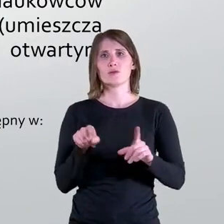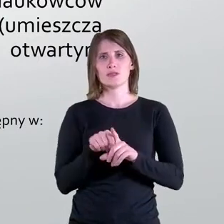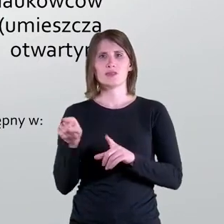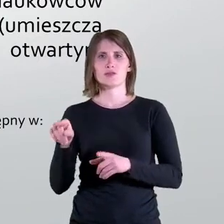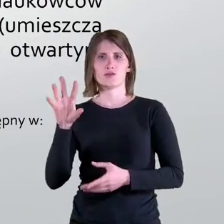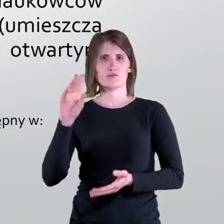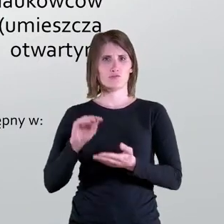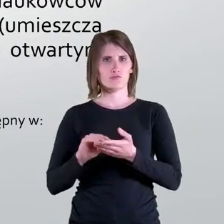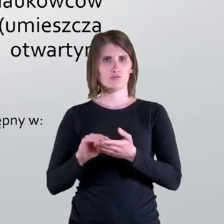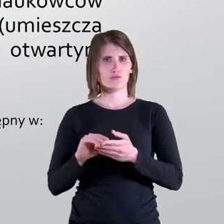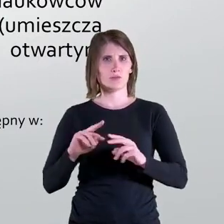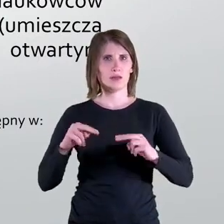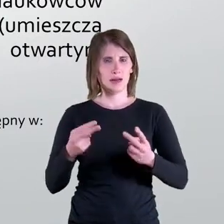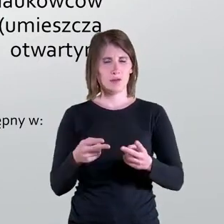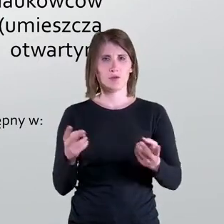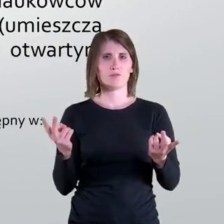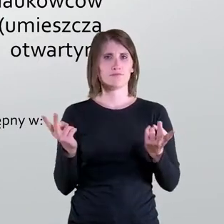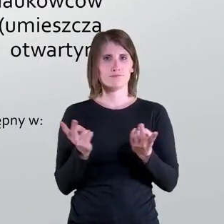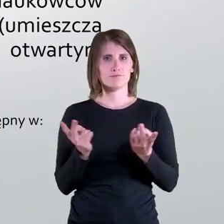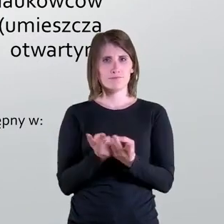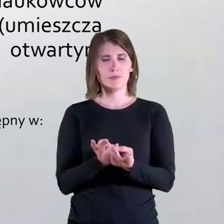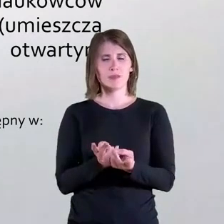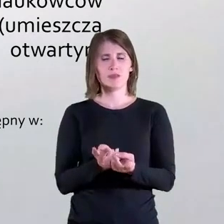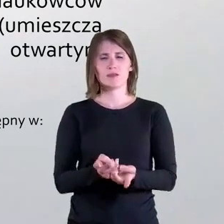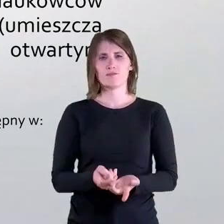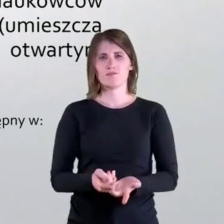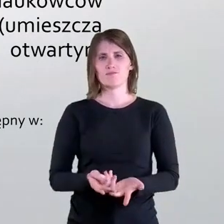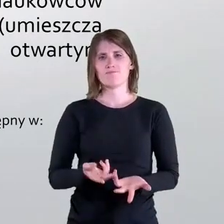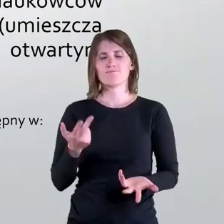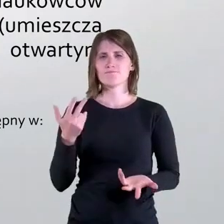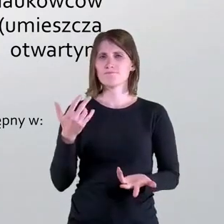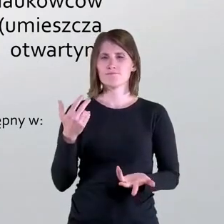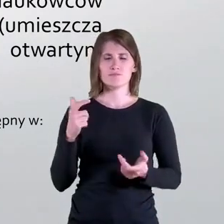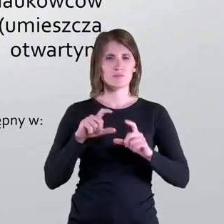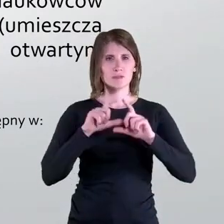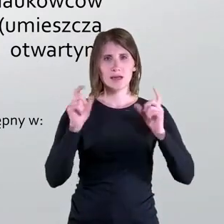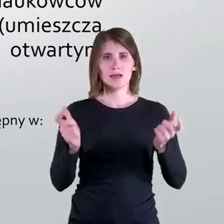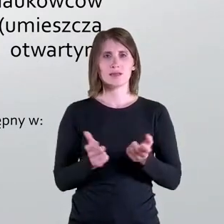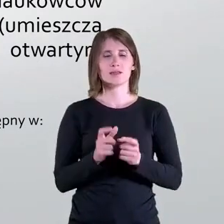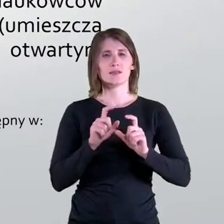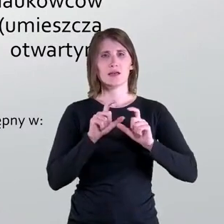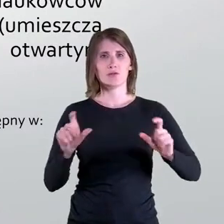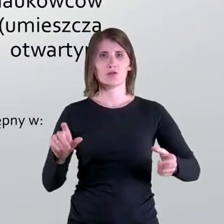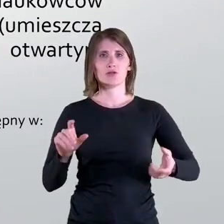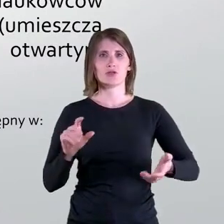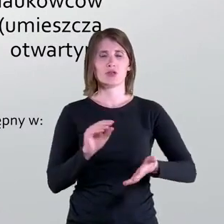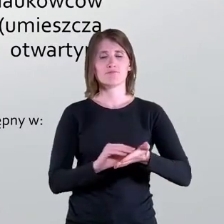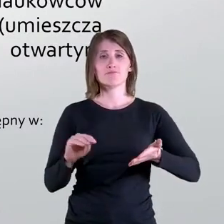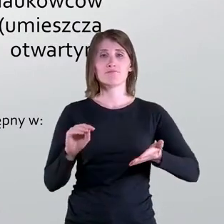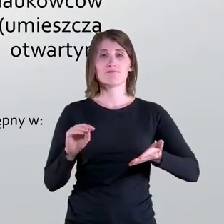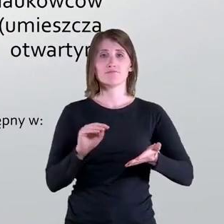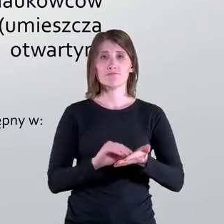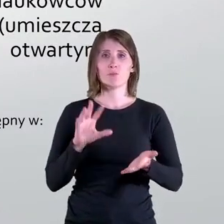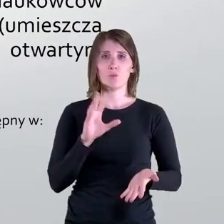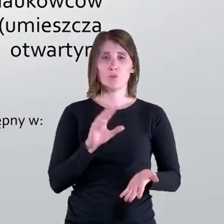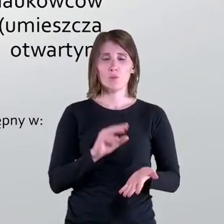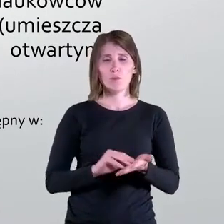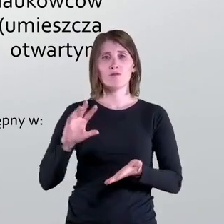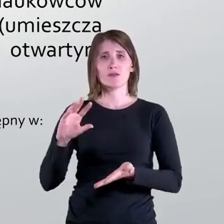raportu istotne ciągle jest żebractwa Uwaga na to że